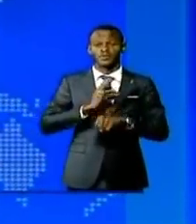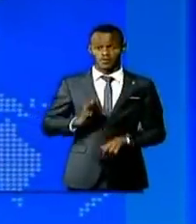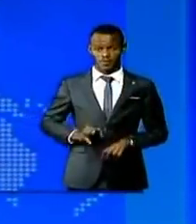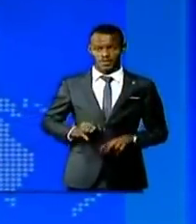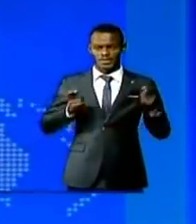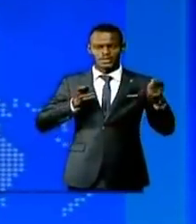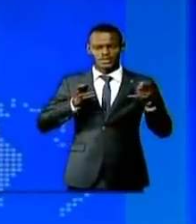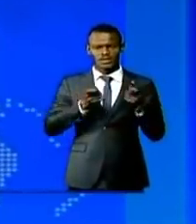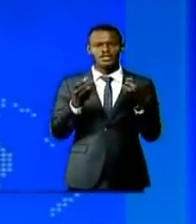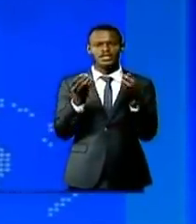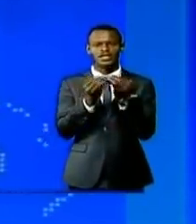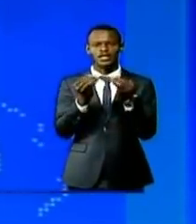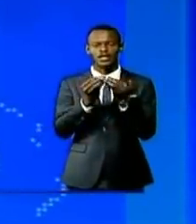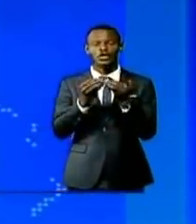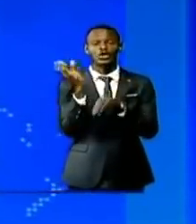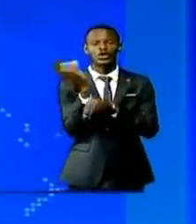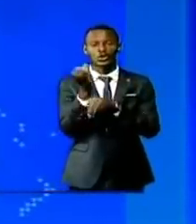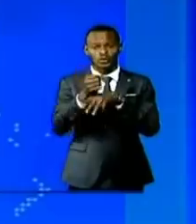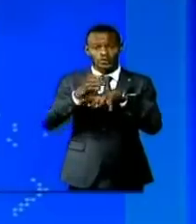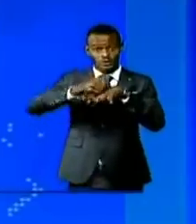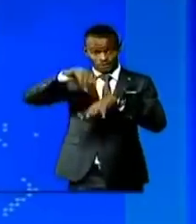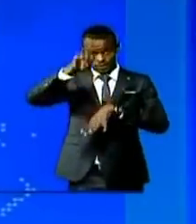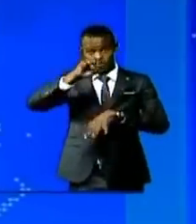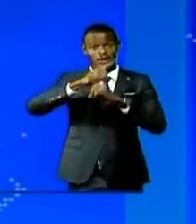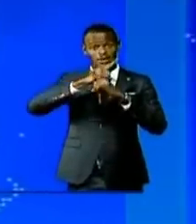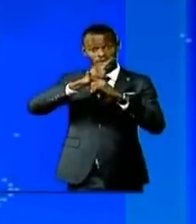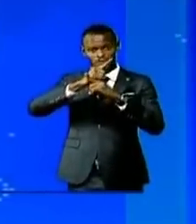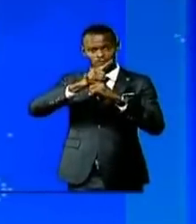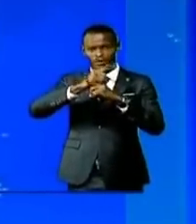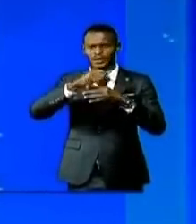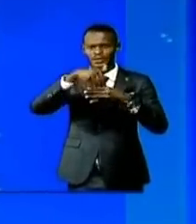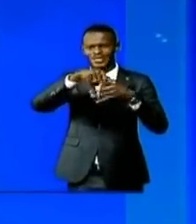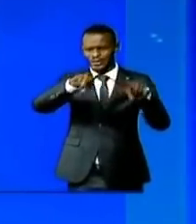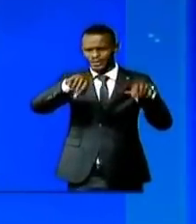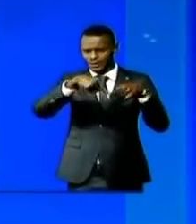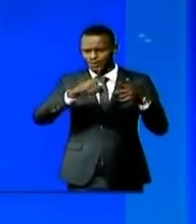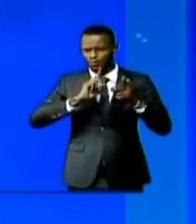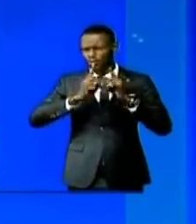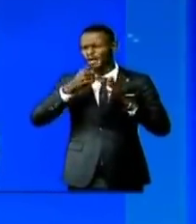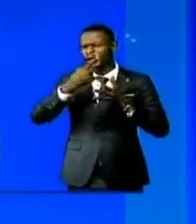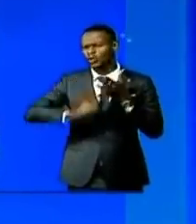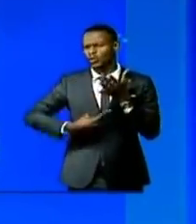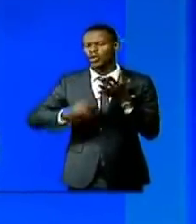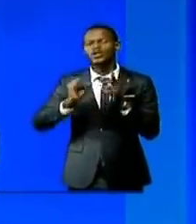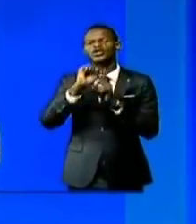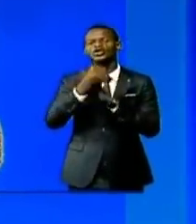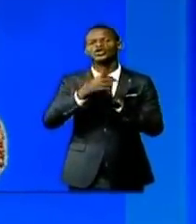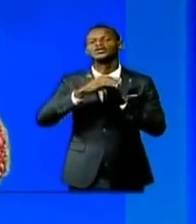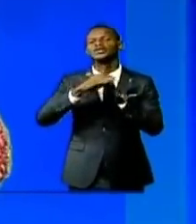sécurité et de la défense. Au centre, l'évaluation de la situation sécuritaire au pays.